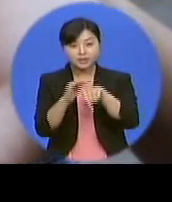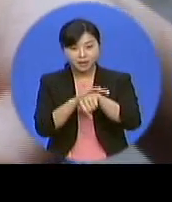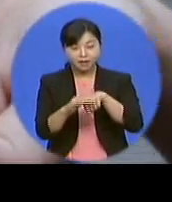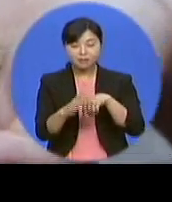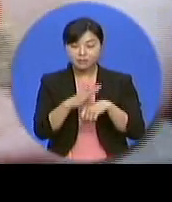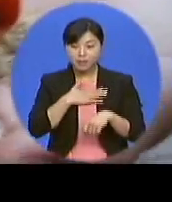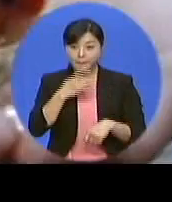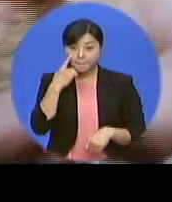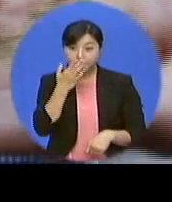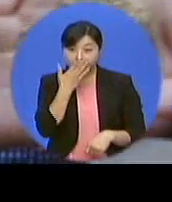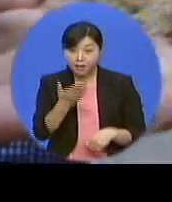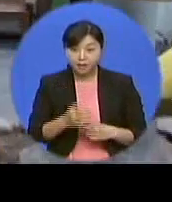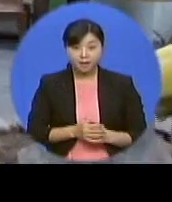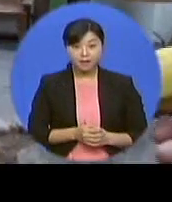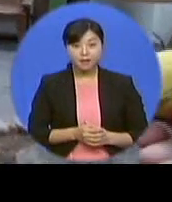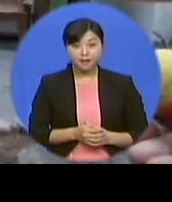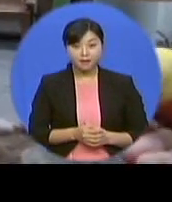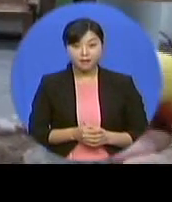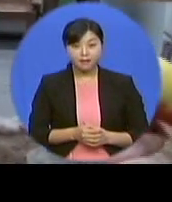해볼까요?